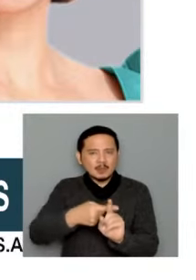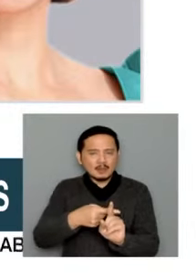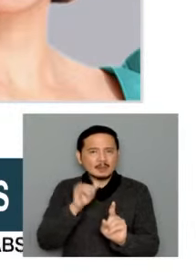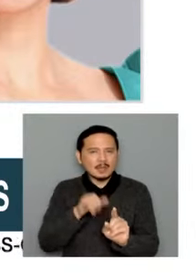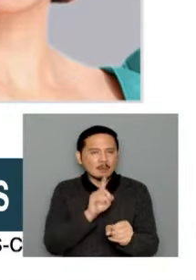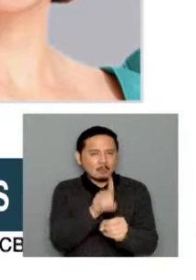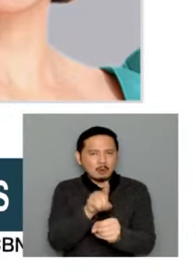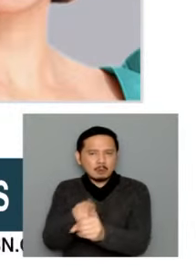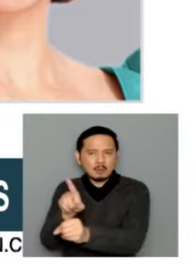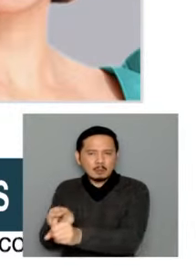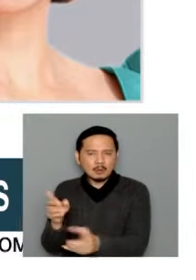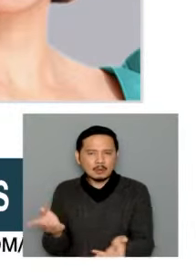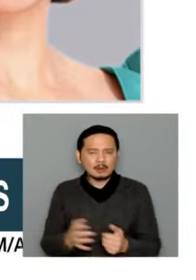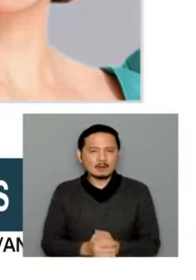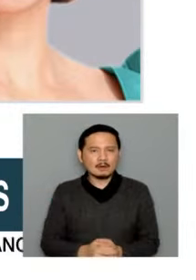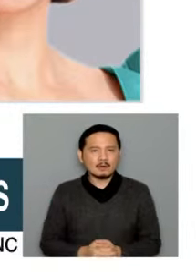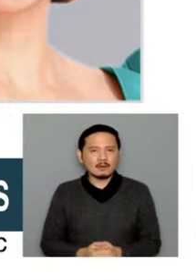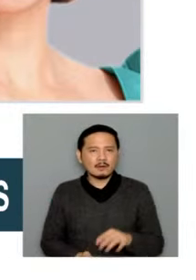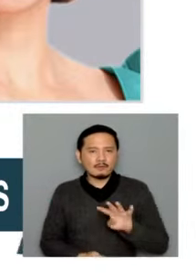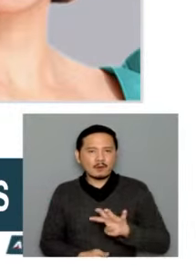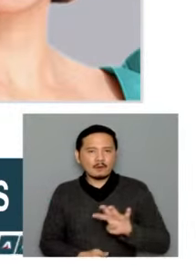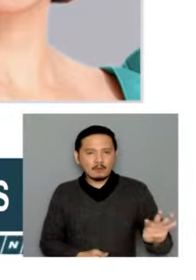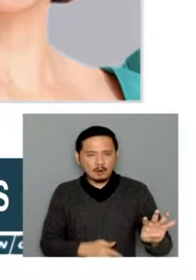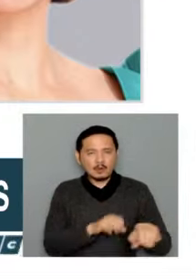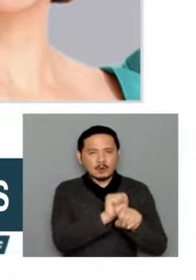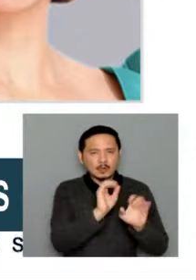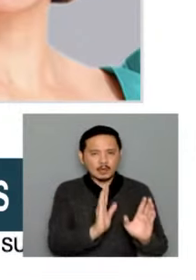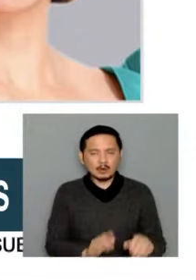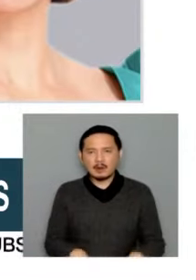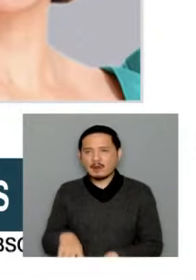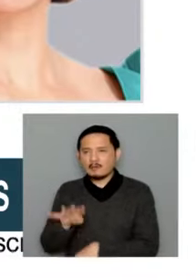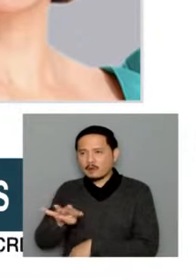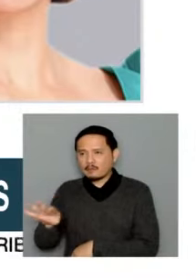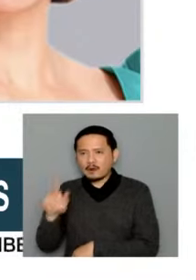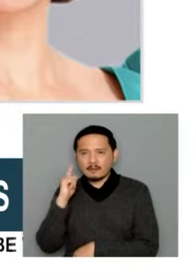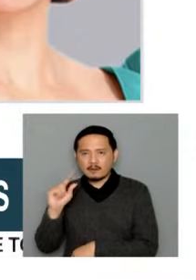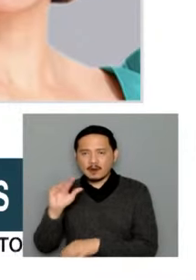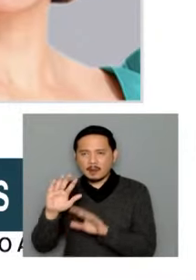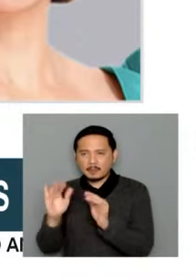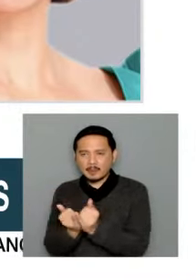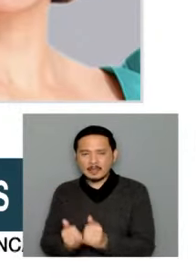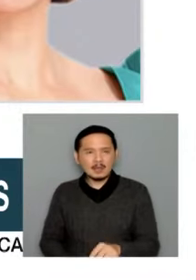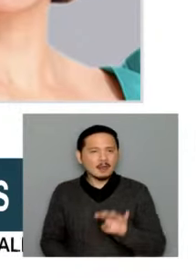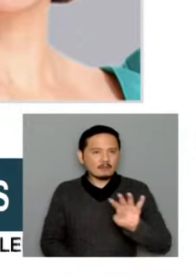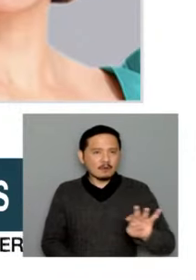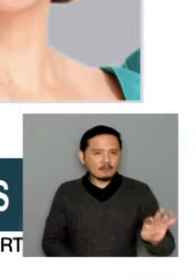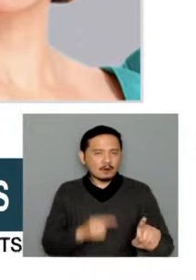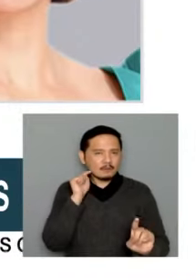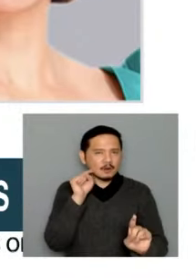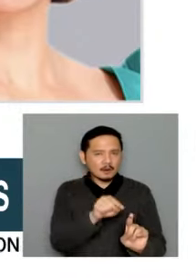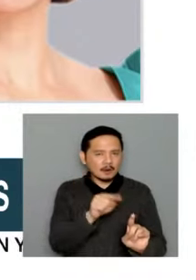empleyado, 44 sa employer, and then another 44 sa gobyerno naman. At sa halagang